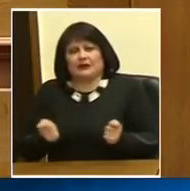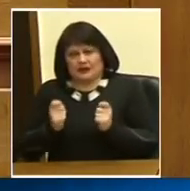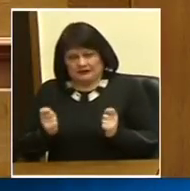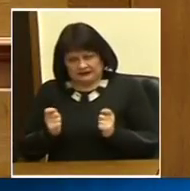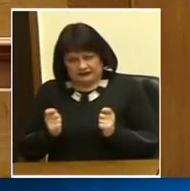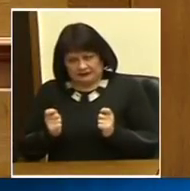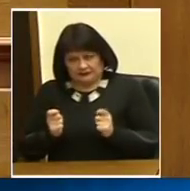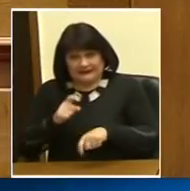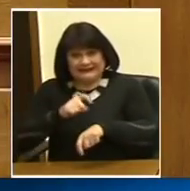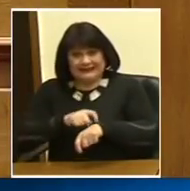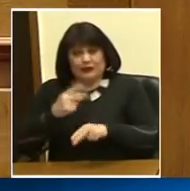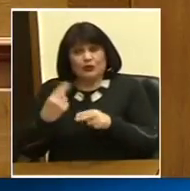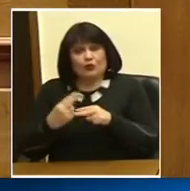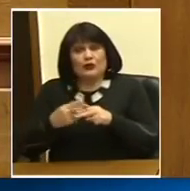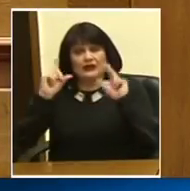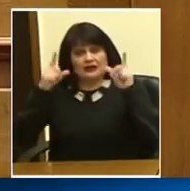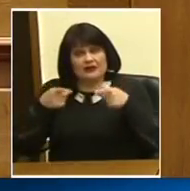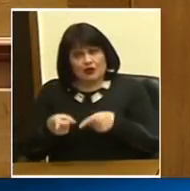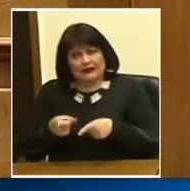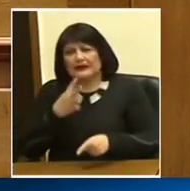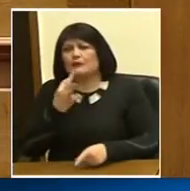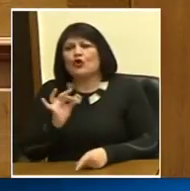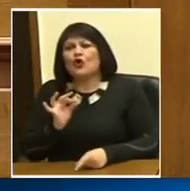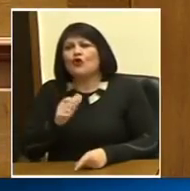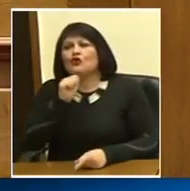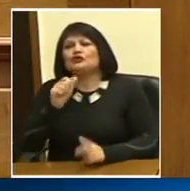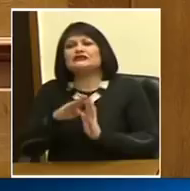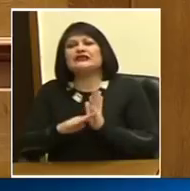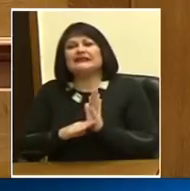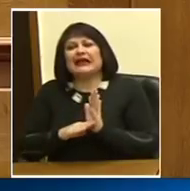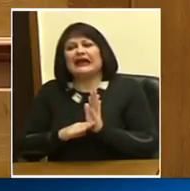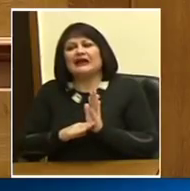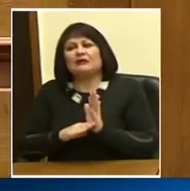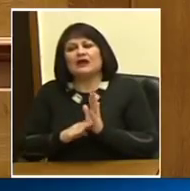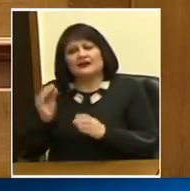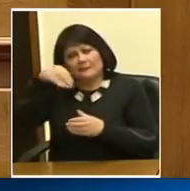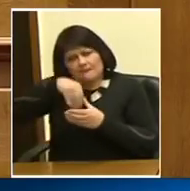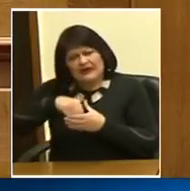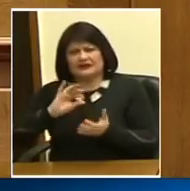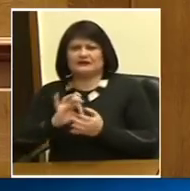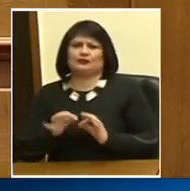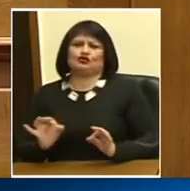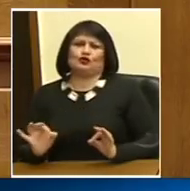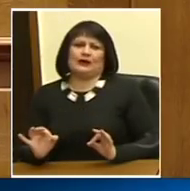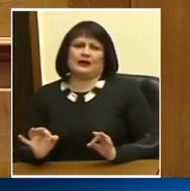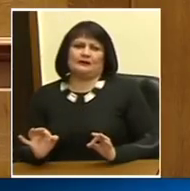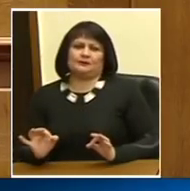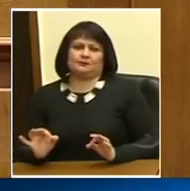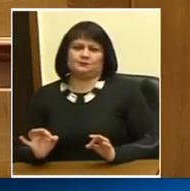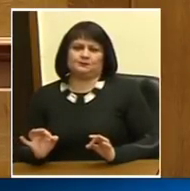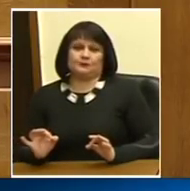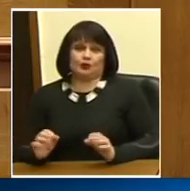δημοκρατία. Γιατί το Σύνταγμα δεν είναι εκτός της ιστορίας. Τόσο κατά τη